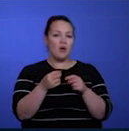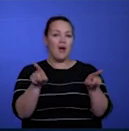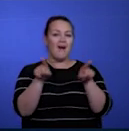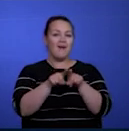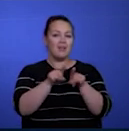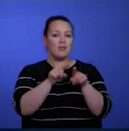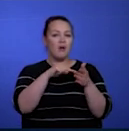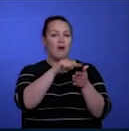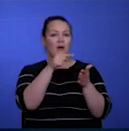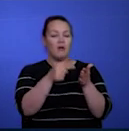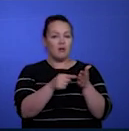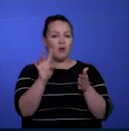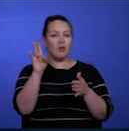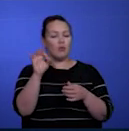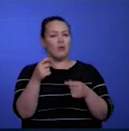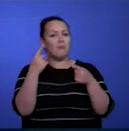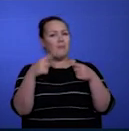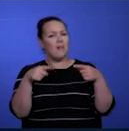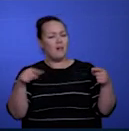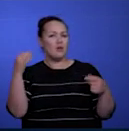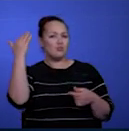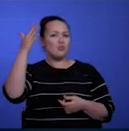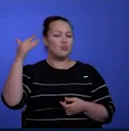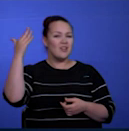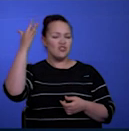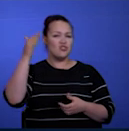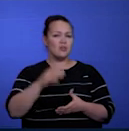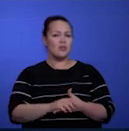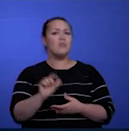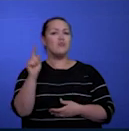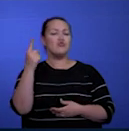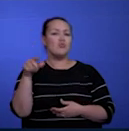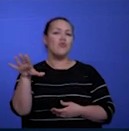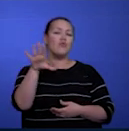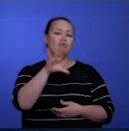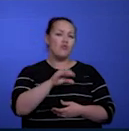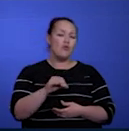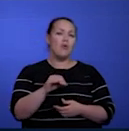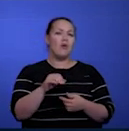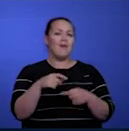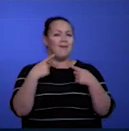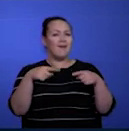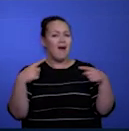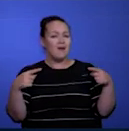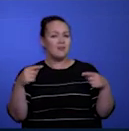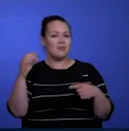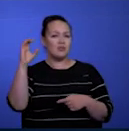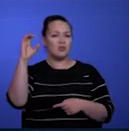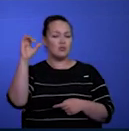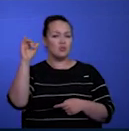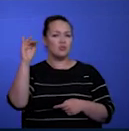но они имеют разное значение почему все потому что у них разные суффикс